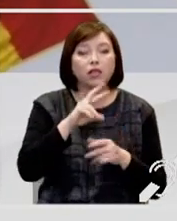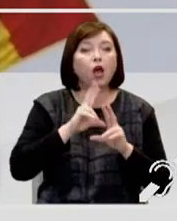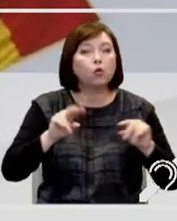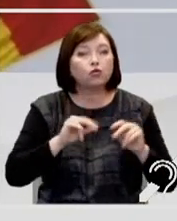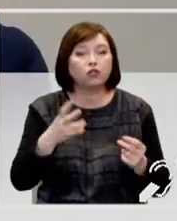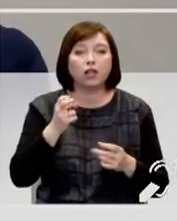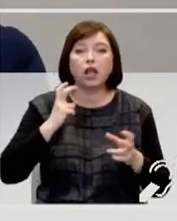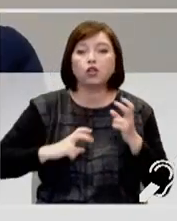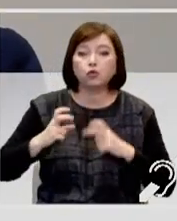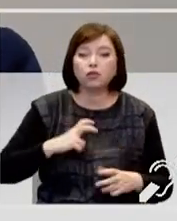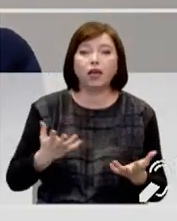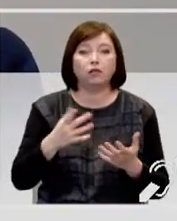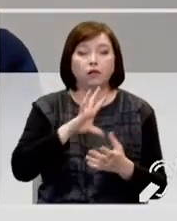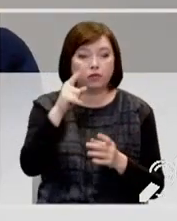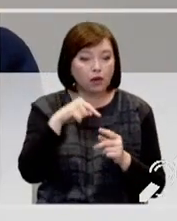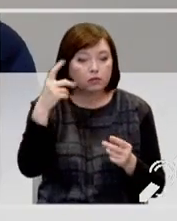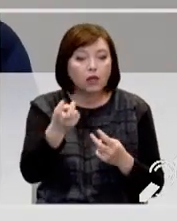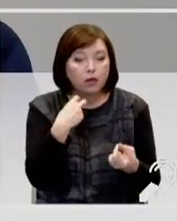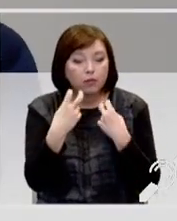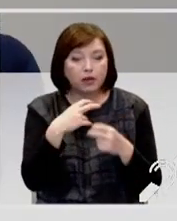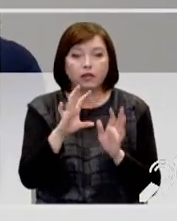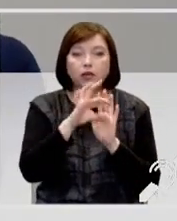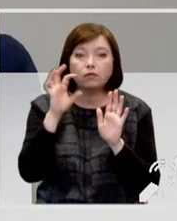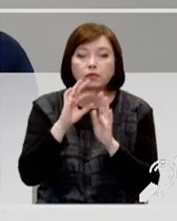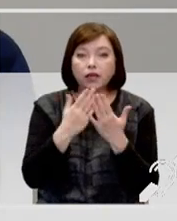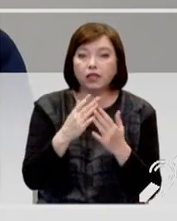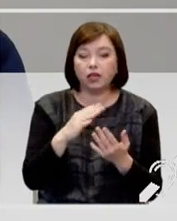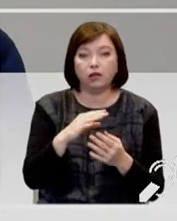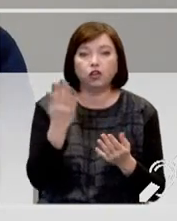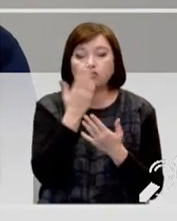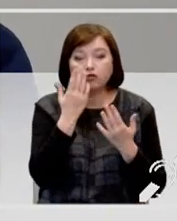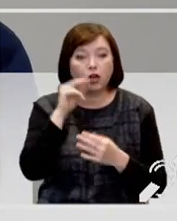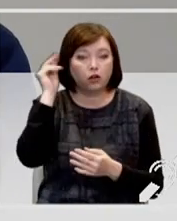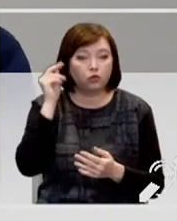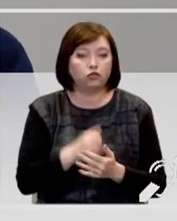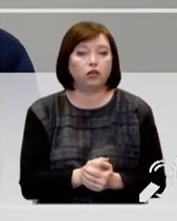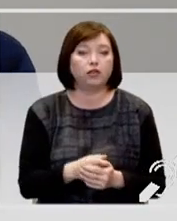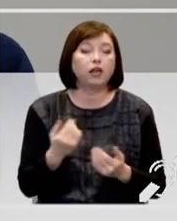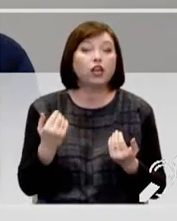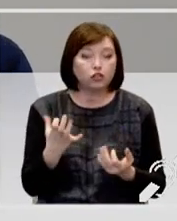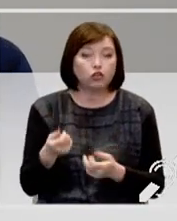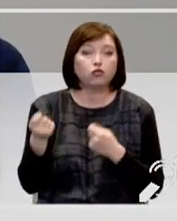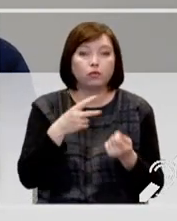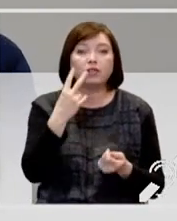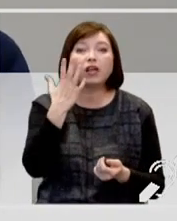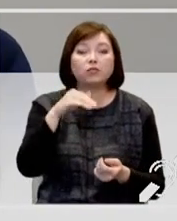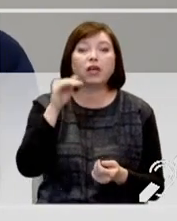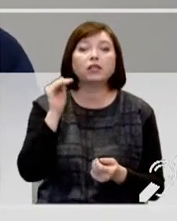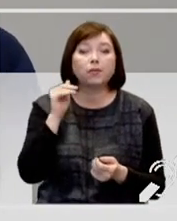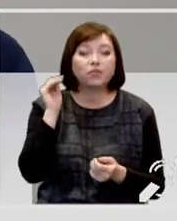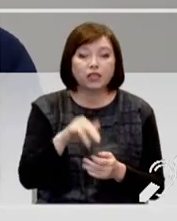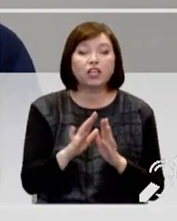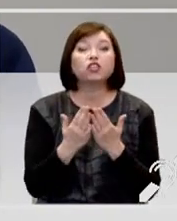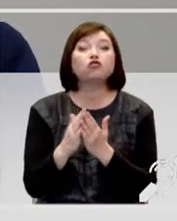elevi, studenți. Iată că am reușit să ajungem, noi cel puțin Biblioteca Județeană, să aducem peste 25.000 de unități de bibliotecă,